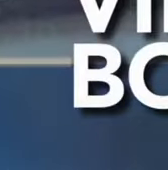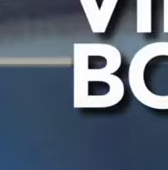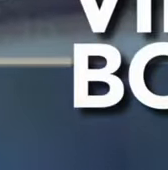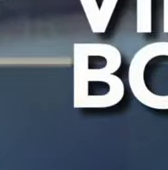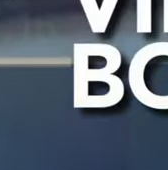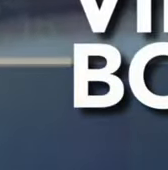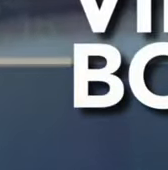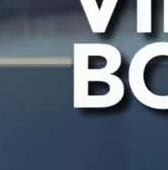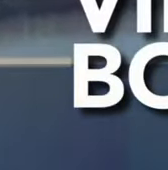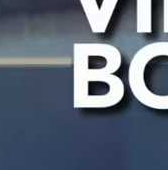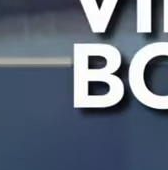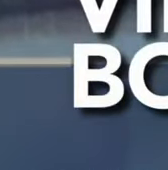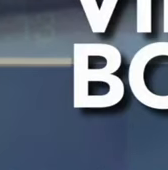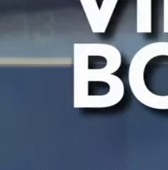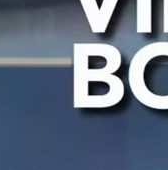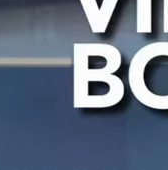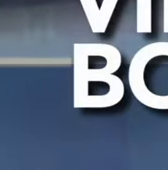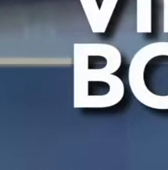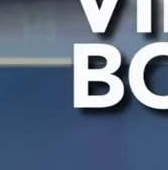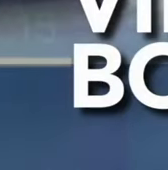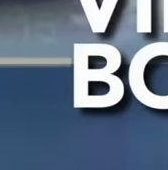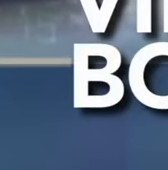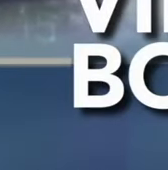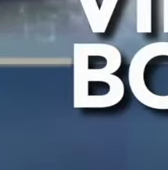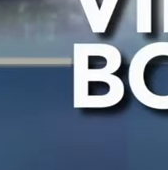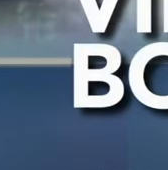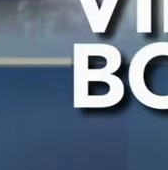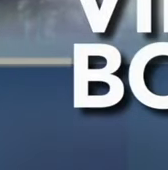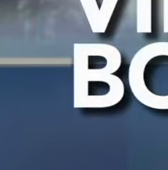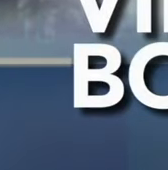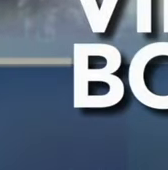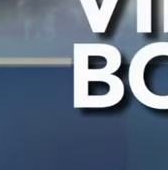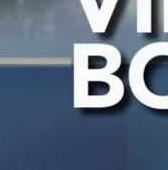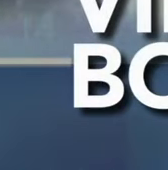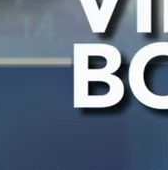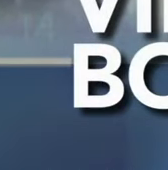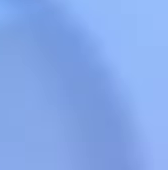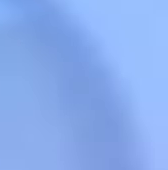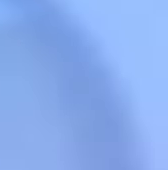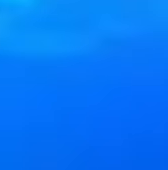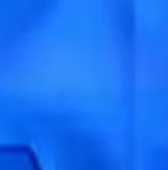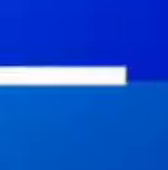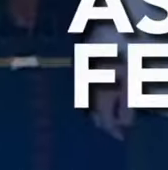Susunod na, pagsabog sa United Kingdom ng bombang mula pa noong World War II.